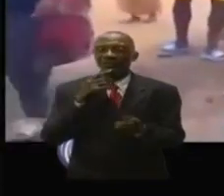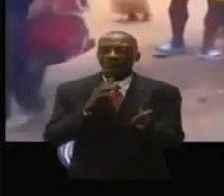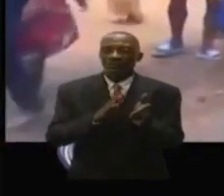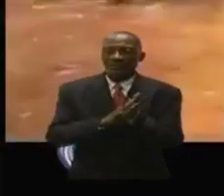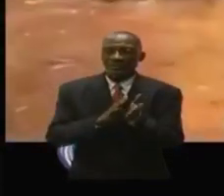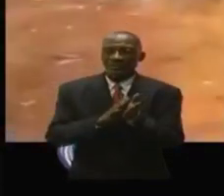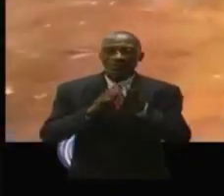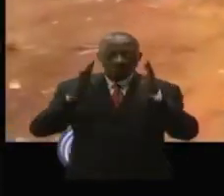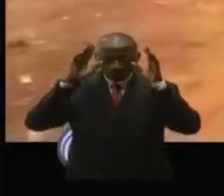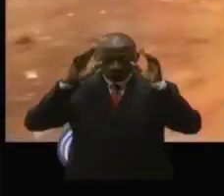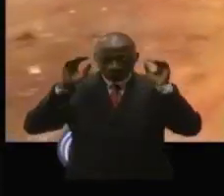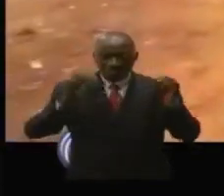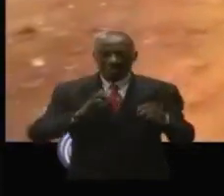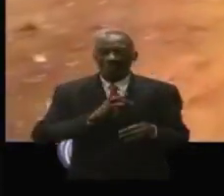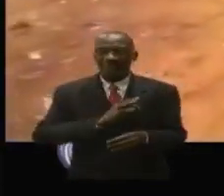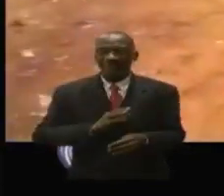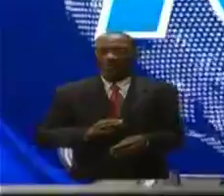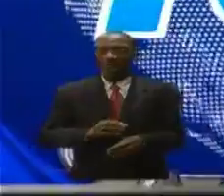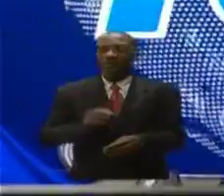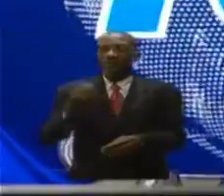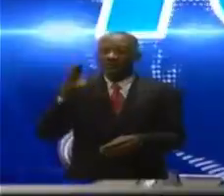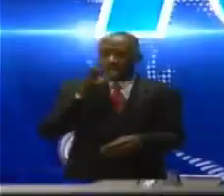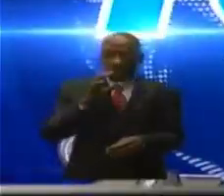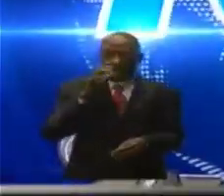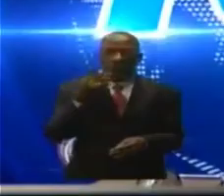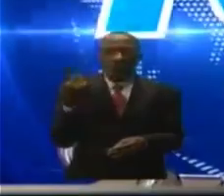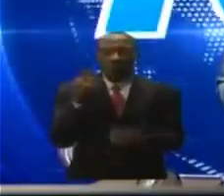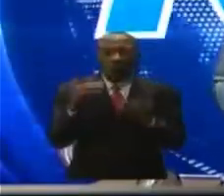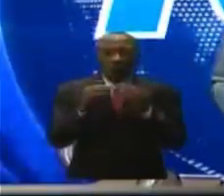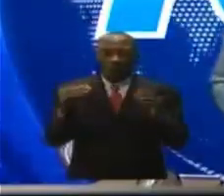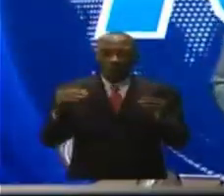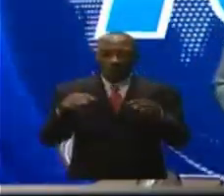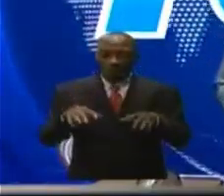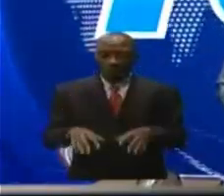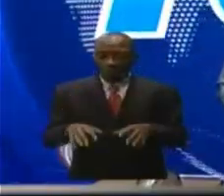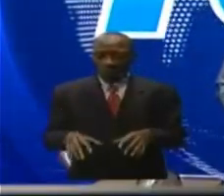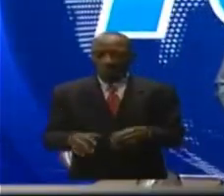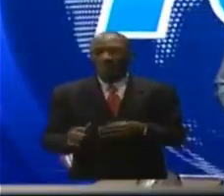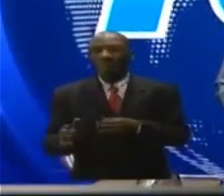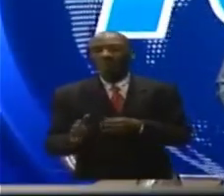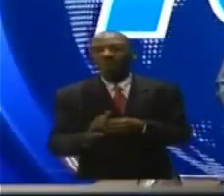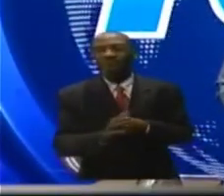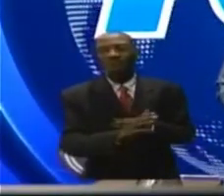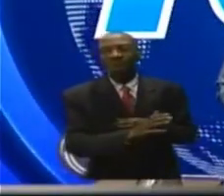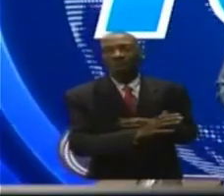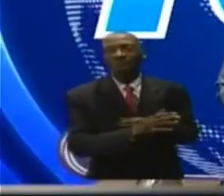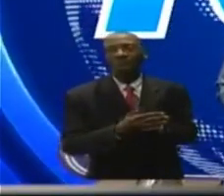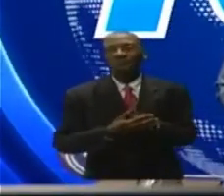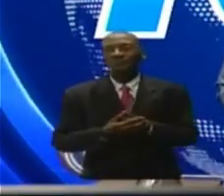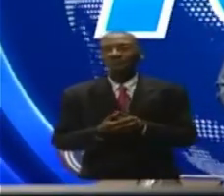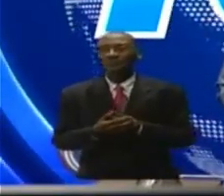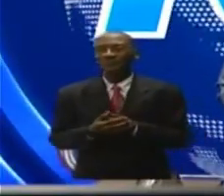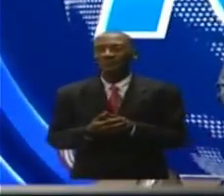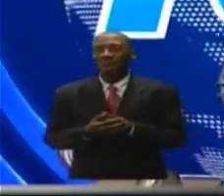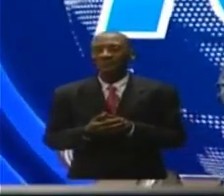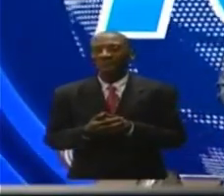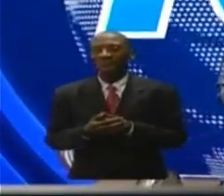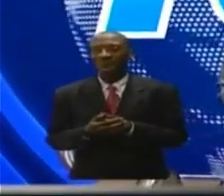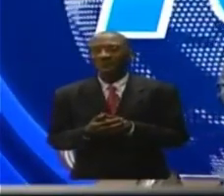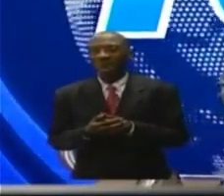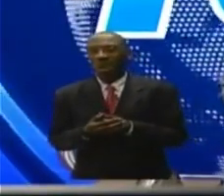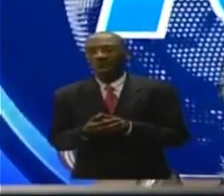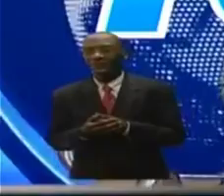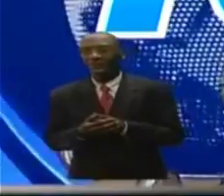aux élections de décembre prochain. Toujours dans le Congo central, les Né-Congo sont appelés à soutenir